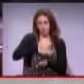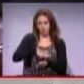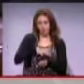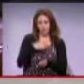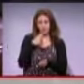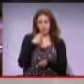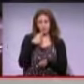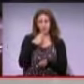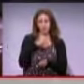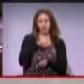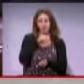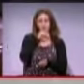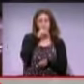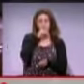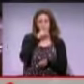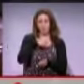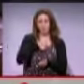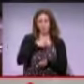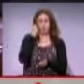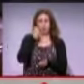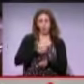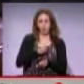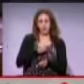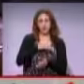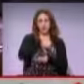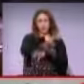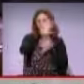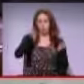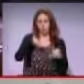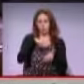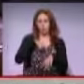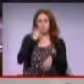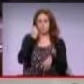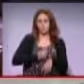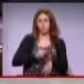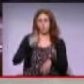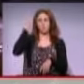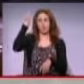والمؤمنون، كل آمن بالله